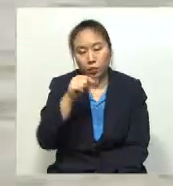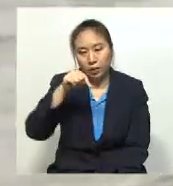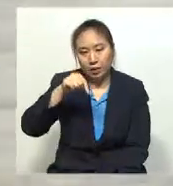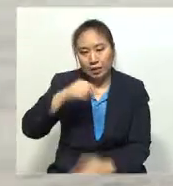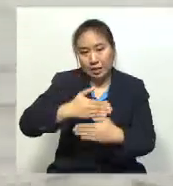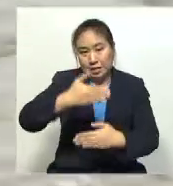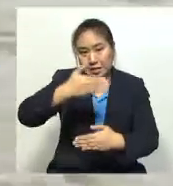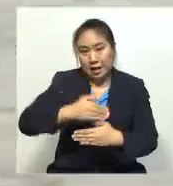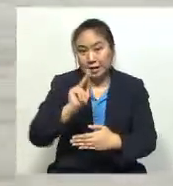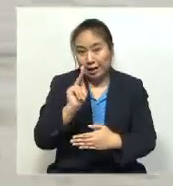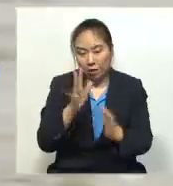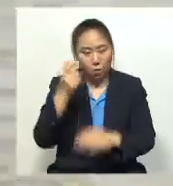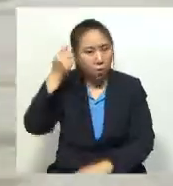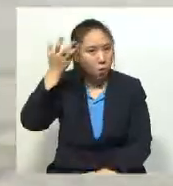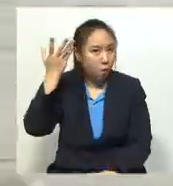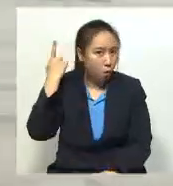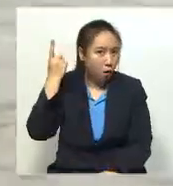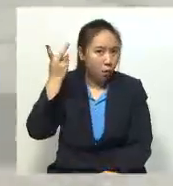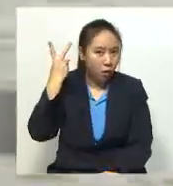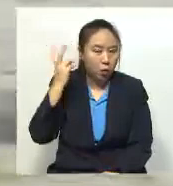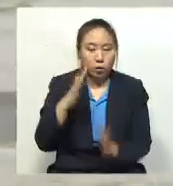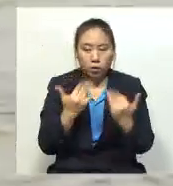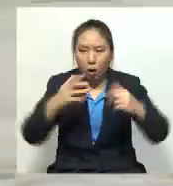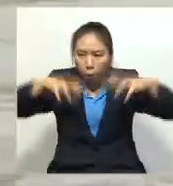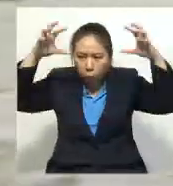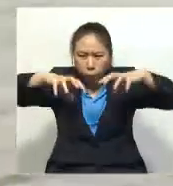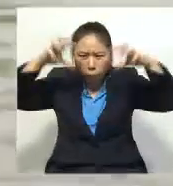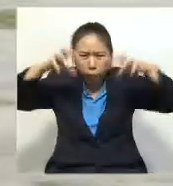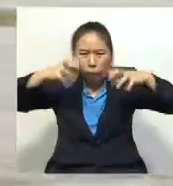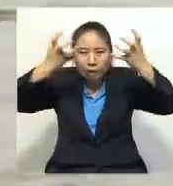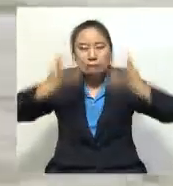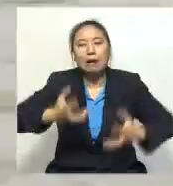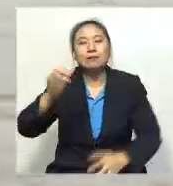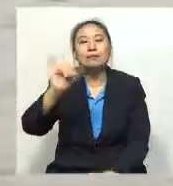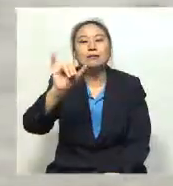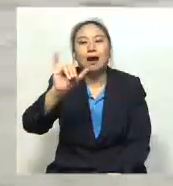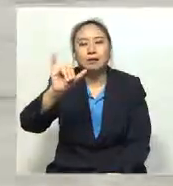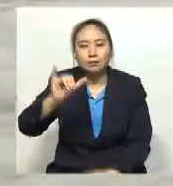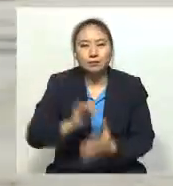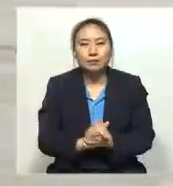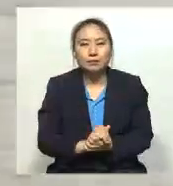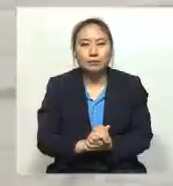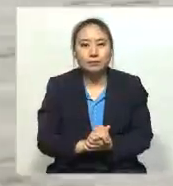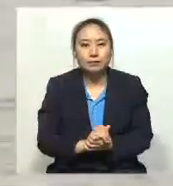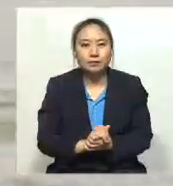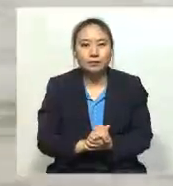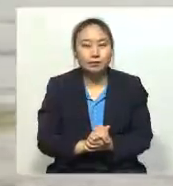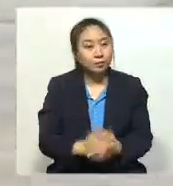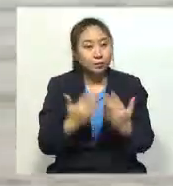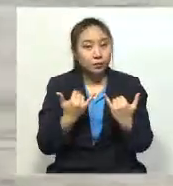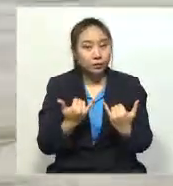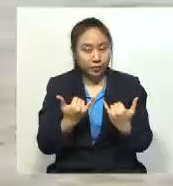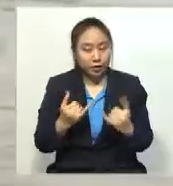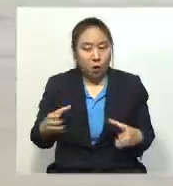ค่ะในช่วง2วันนี้ค่ะยังไม่ได้มีฝนตกหนักขึ้นลงมาเป็นจำนวนมากอย่างที่มีการคาดการไว้ค่ะซึ่งขณะ